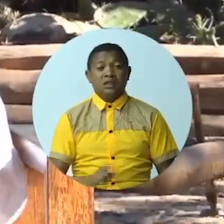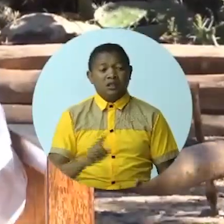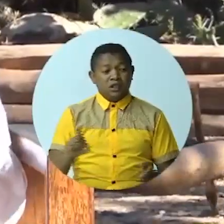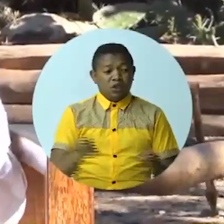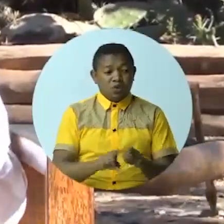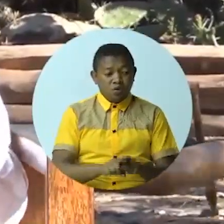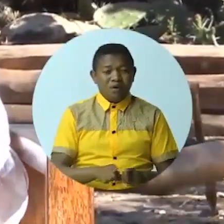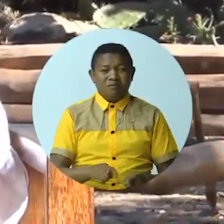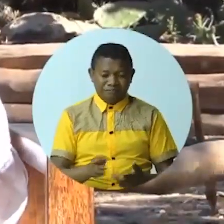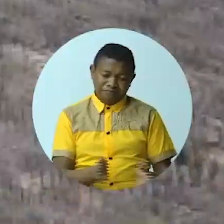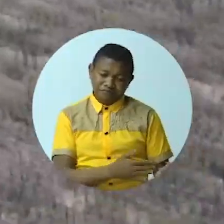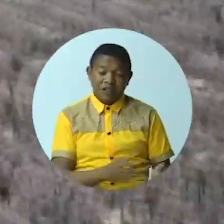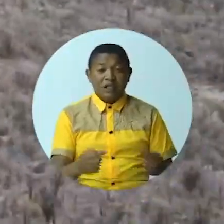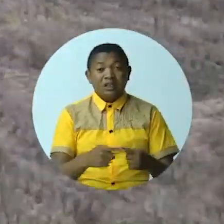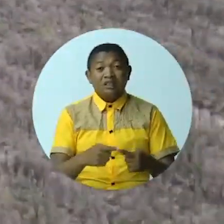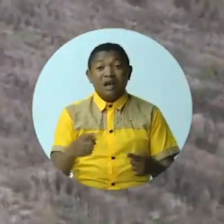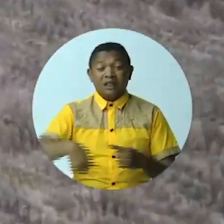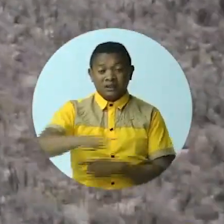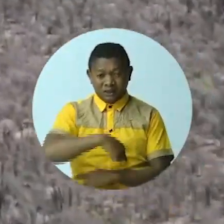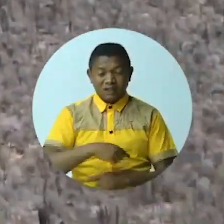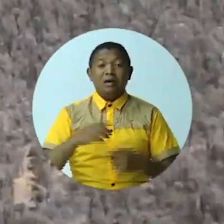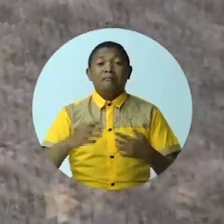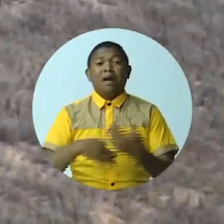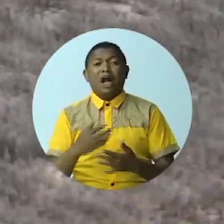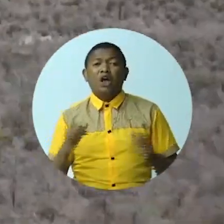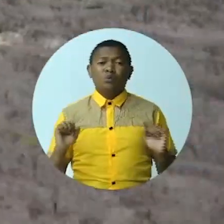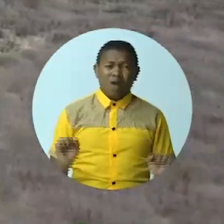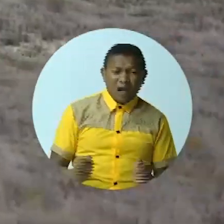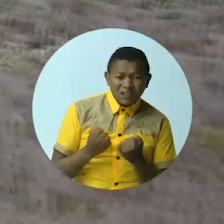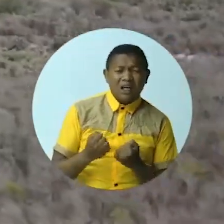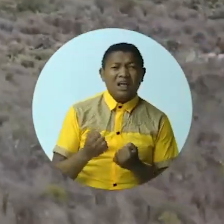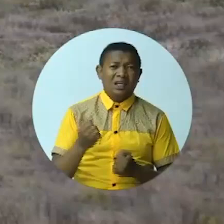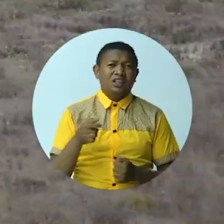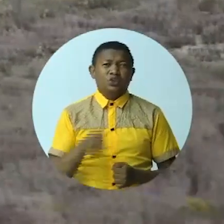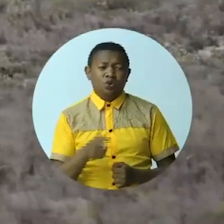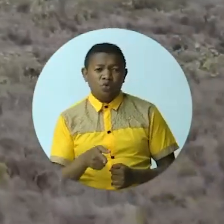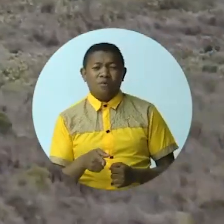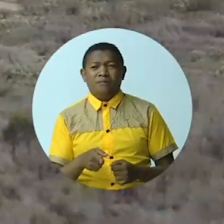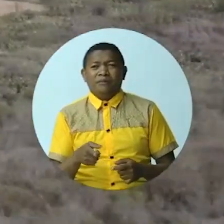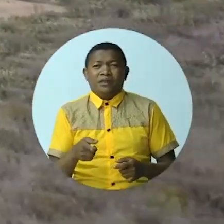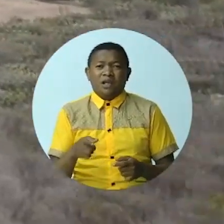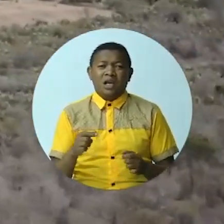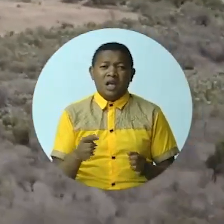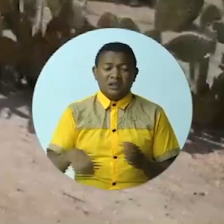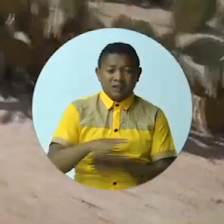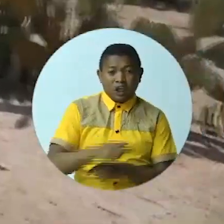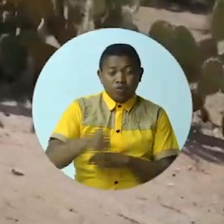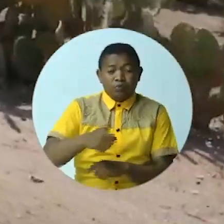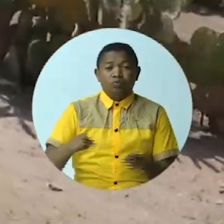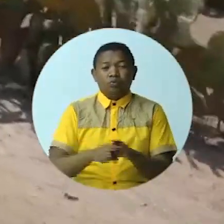ny ezaka nataotsika dia efa nandresitsika ary efa andresy ilay